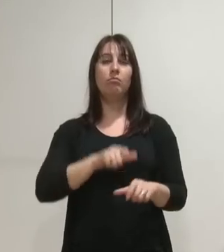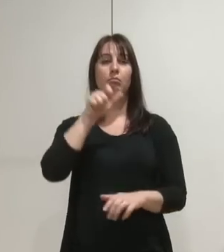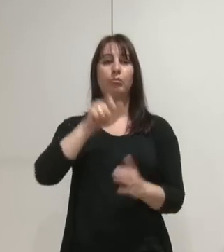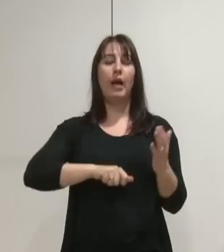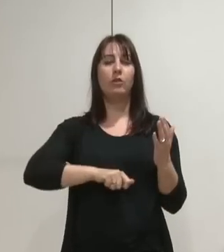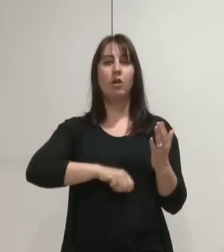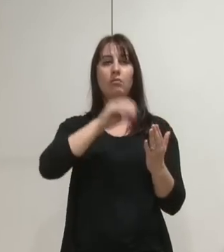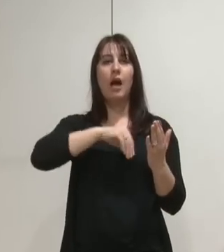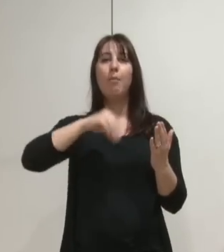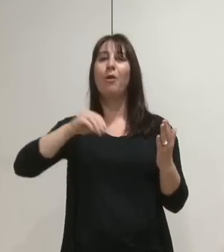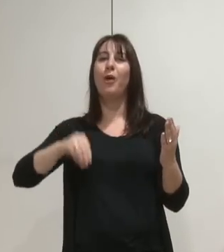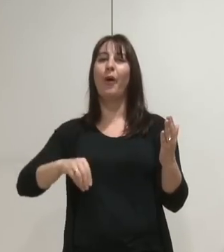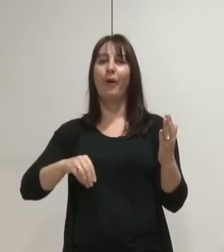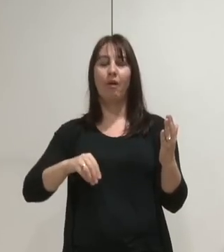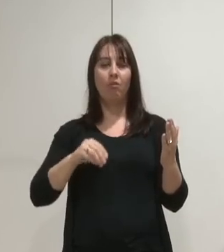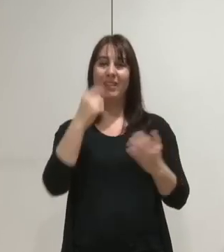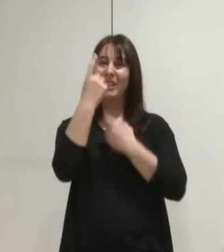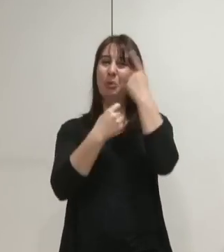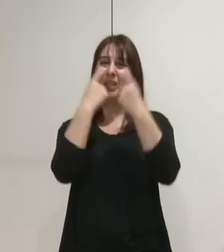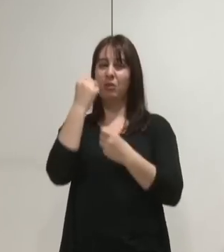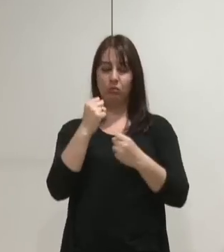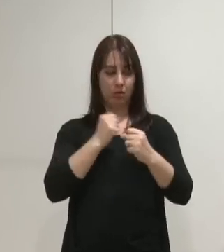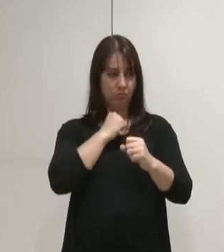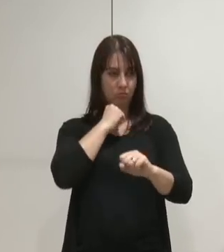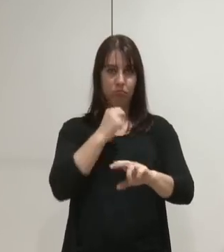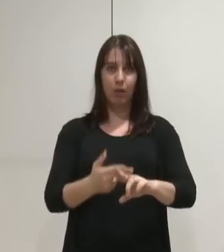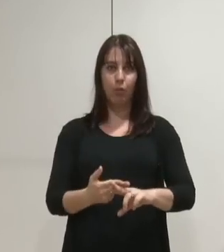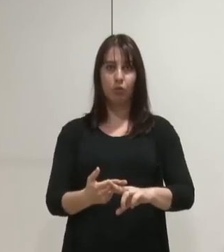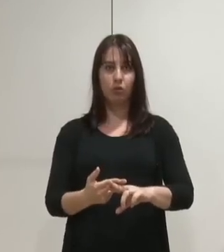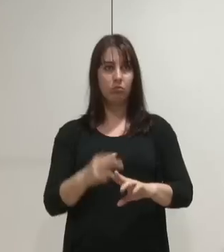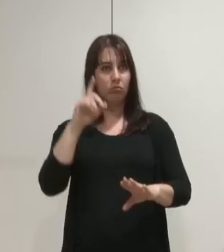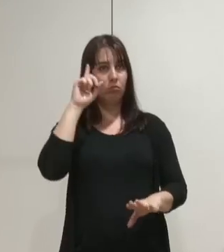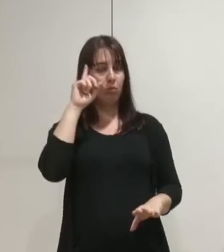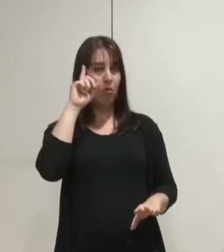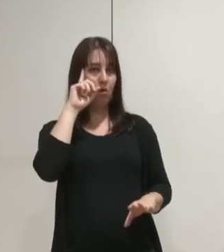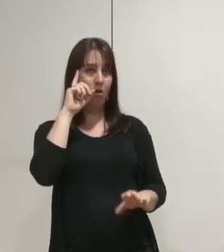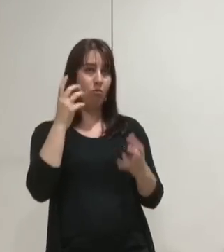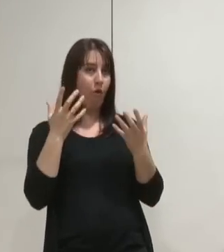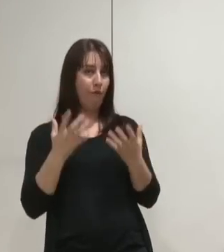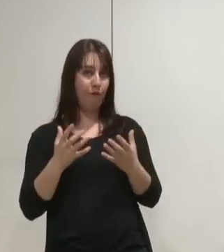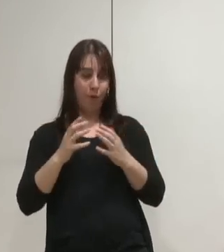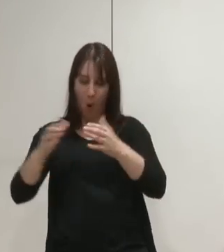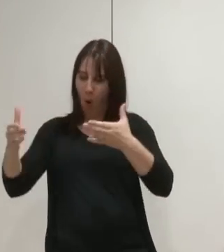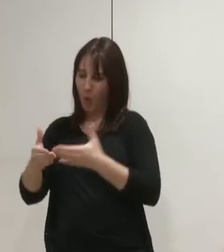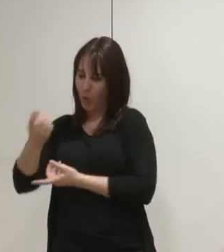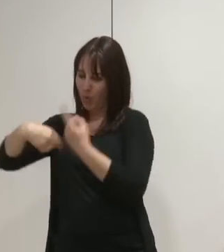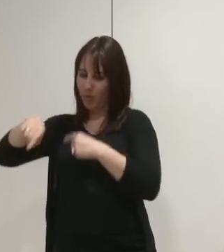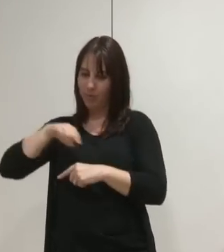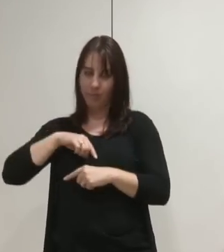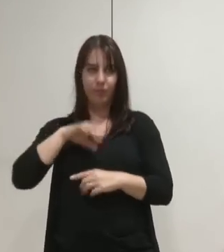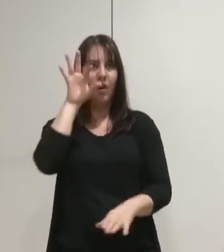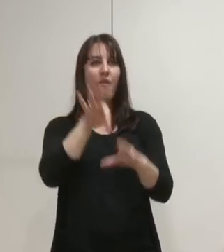rapport aux questions qui ont été posées et d'autre part parce que je voulais formuler au nom de notre groupe explication de